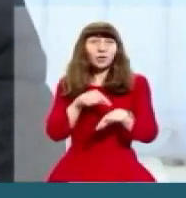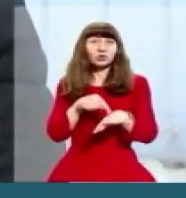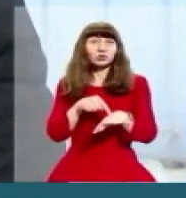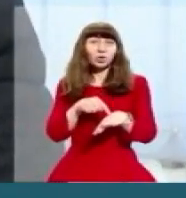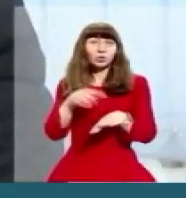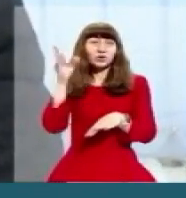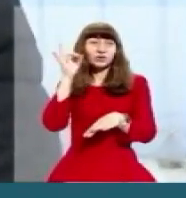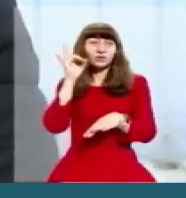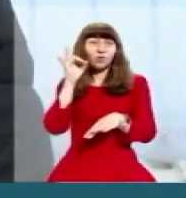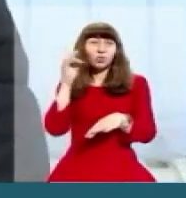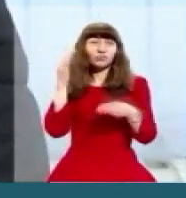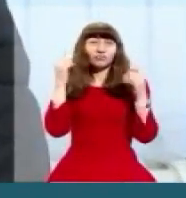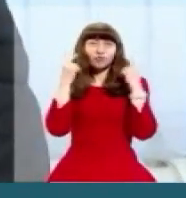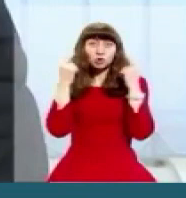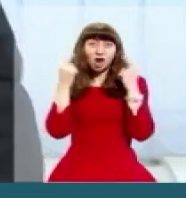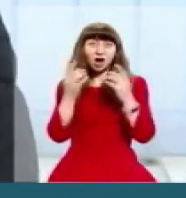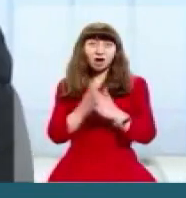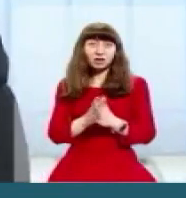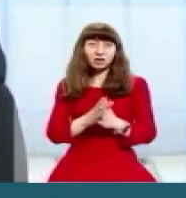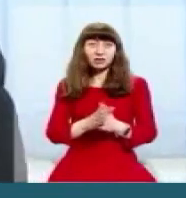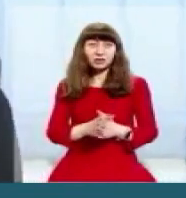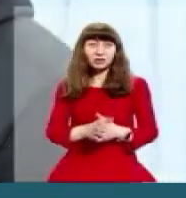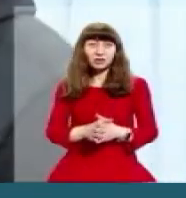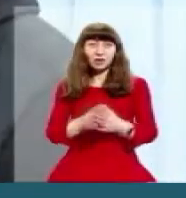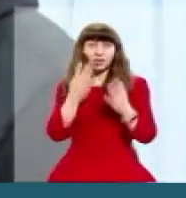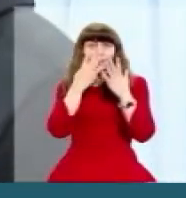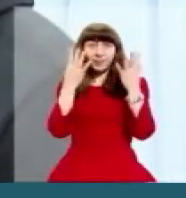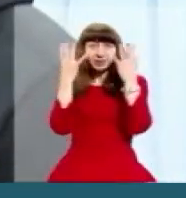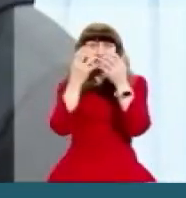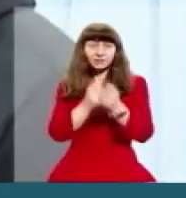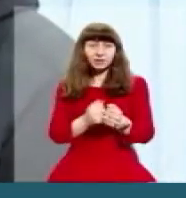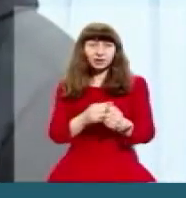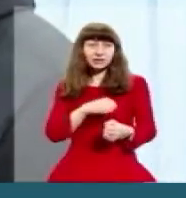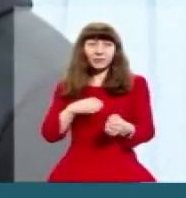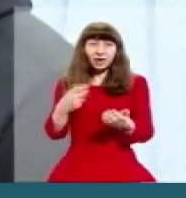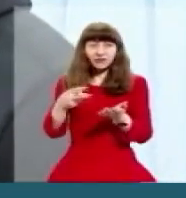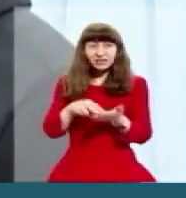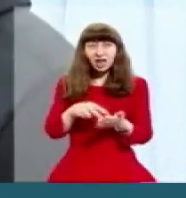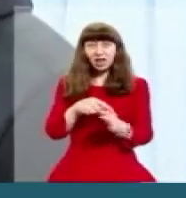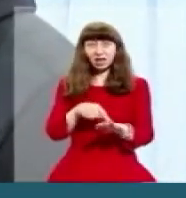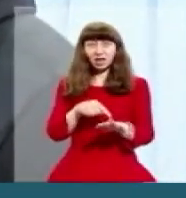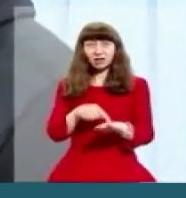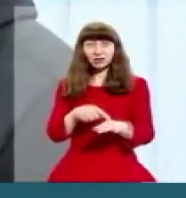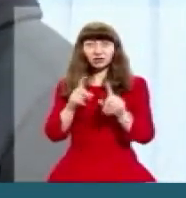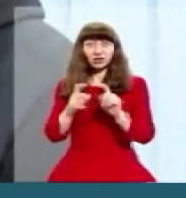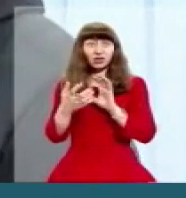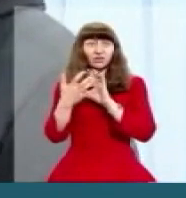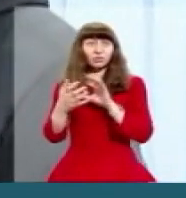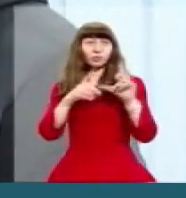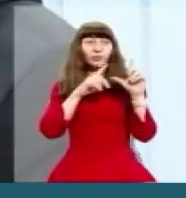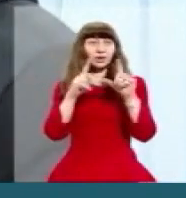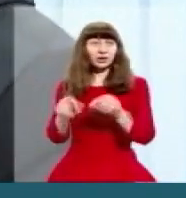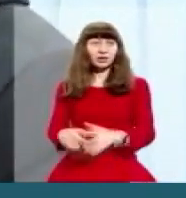какой-то звон в ушах, и все, упало, в глазах потемнело, встала сама. Вроде как оклемалась и села на автобус,